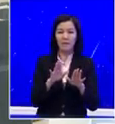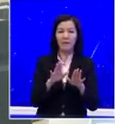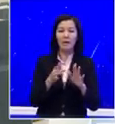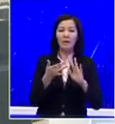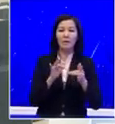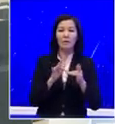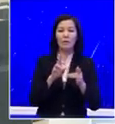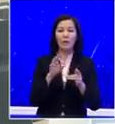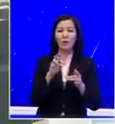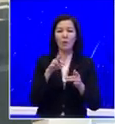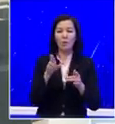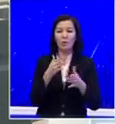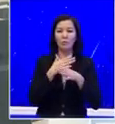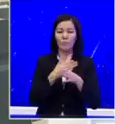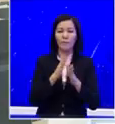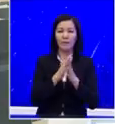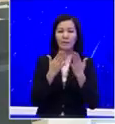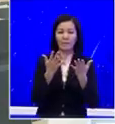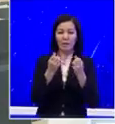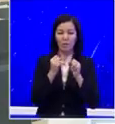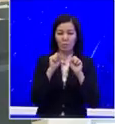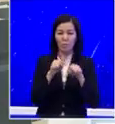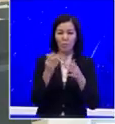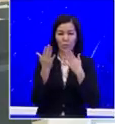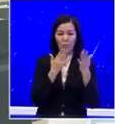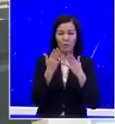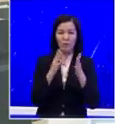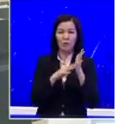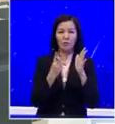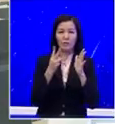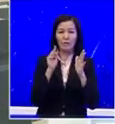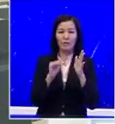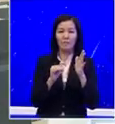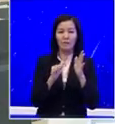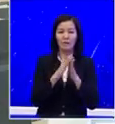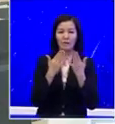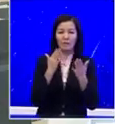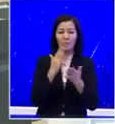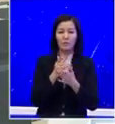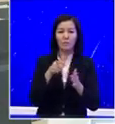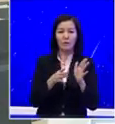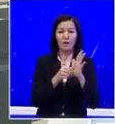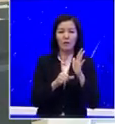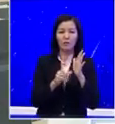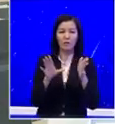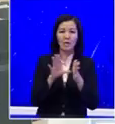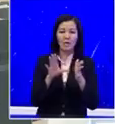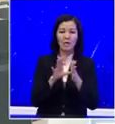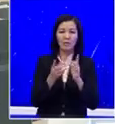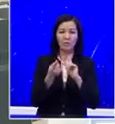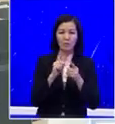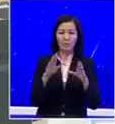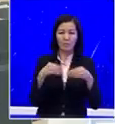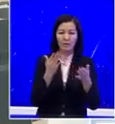QR-код арқылы өз қалаған кітаптарын ала алады. Яғни қорда 92 мың кітап болса, оның 1600-і электронды форматта